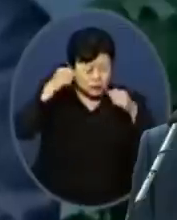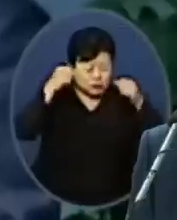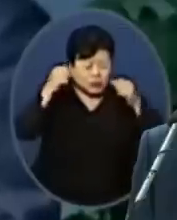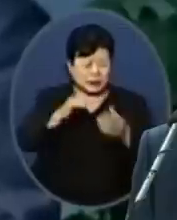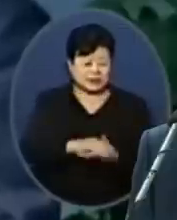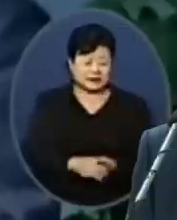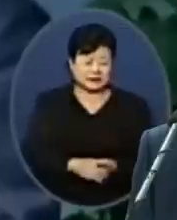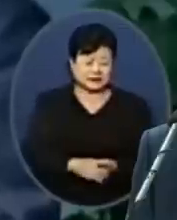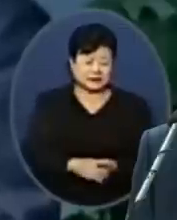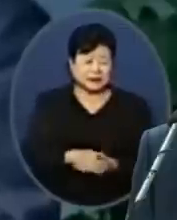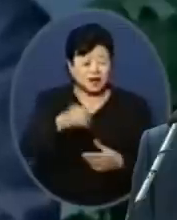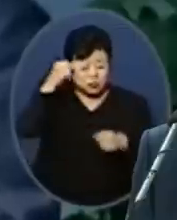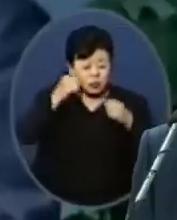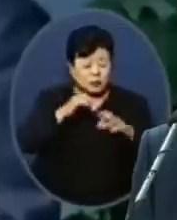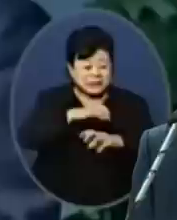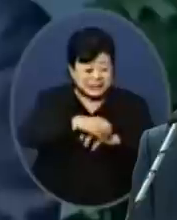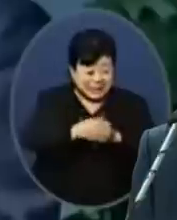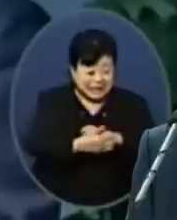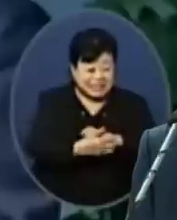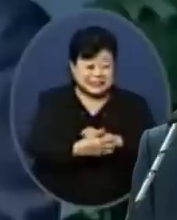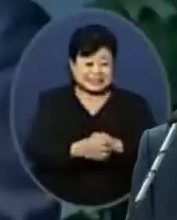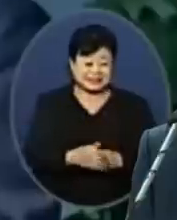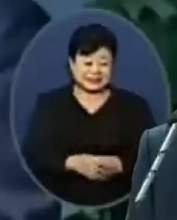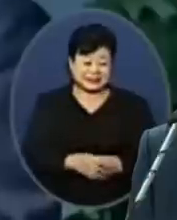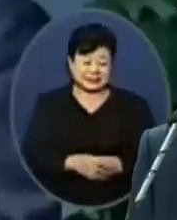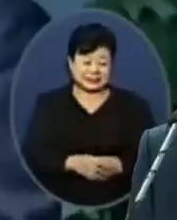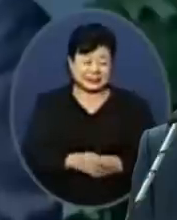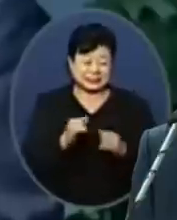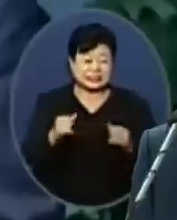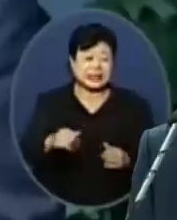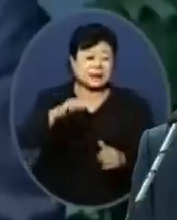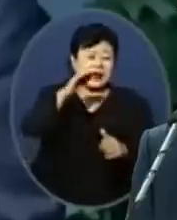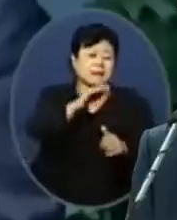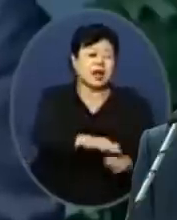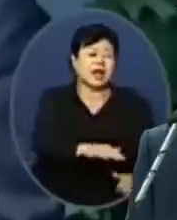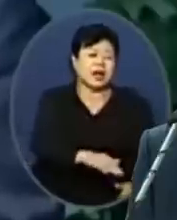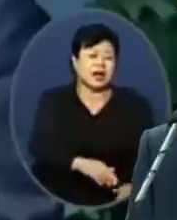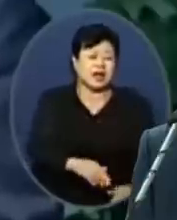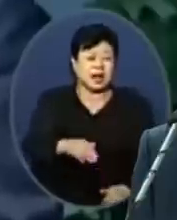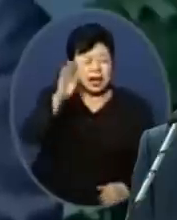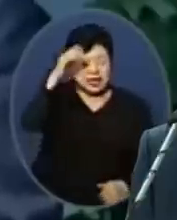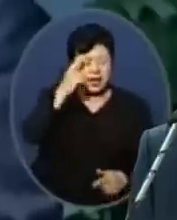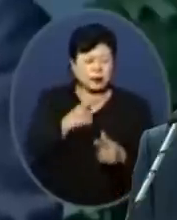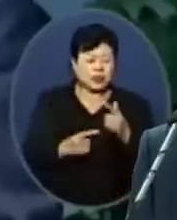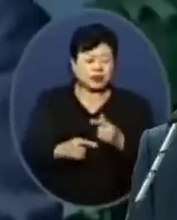것을 동물 세계에서 가진다면 사람이 제일 꼴찌를 할 것입니다. 강아지보다도 못합니다.